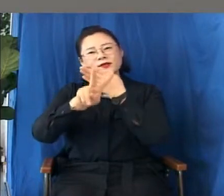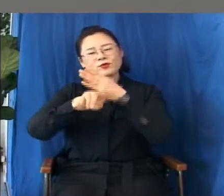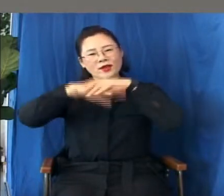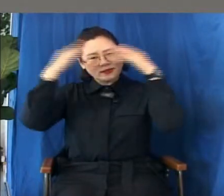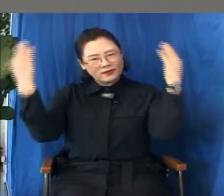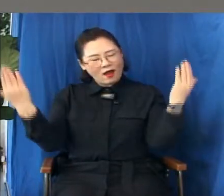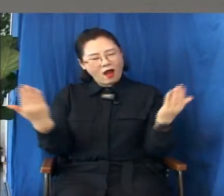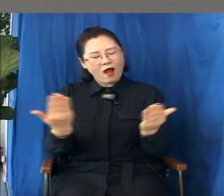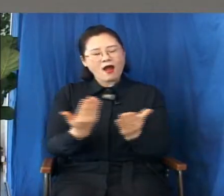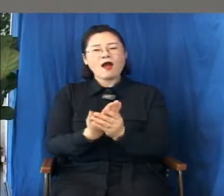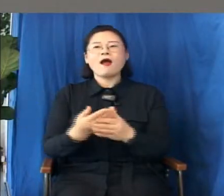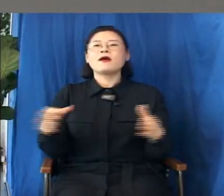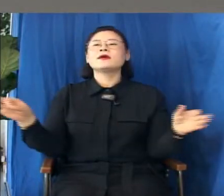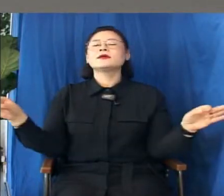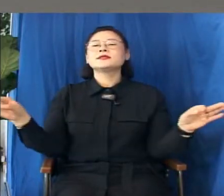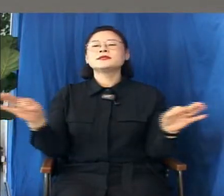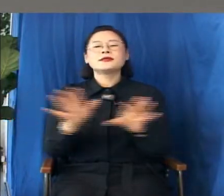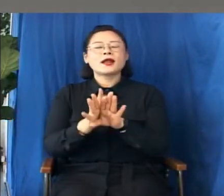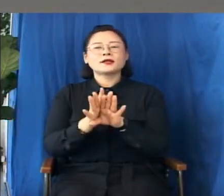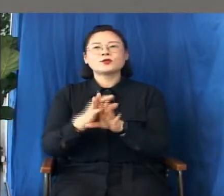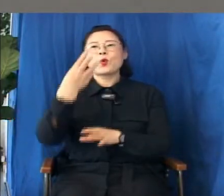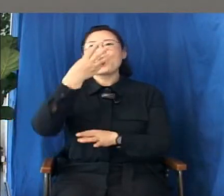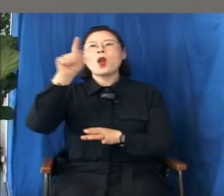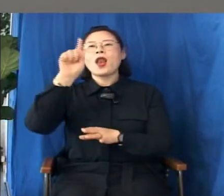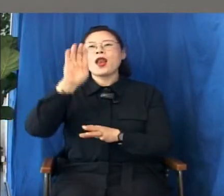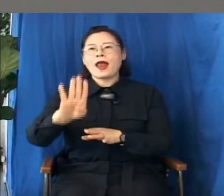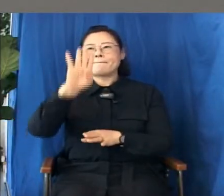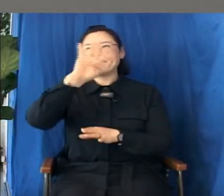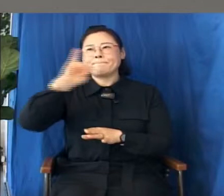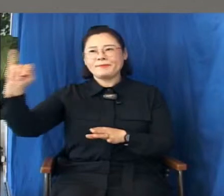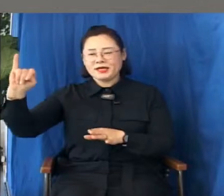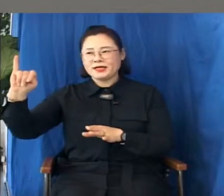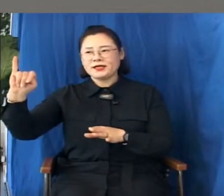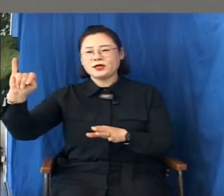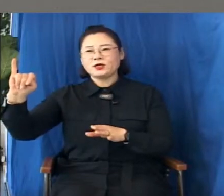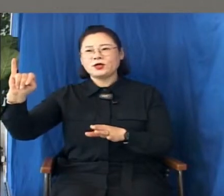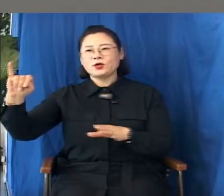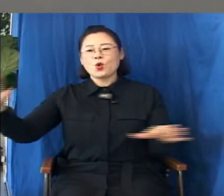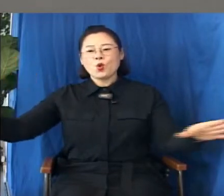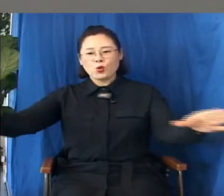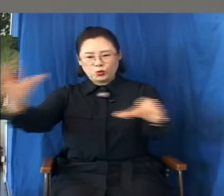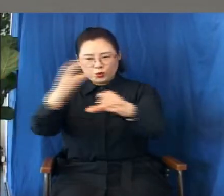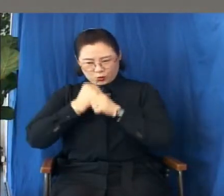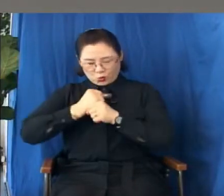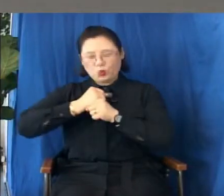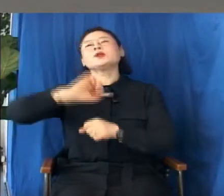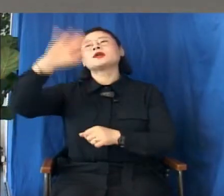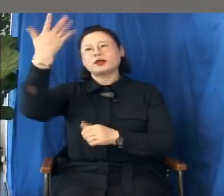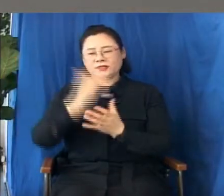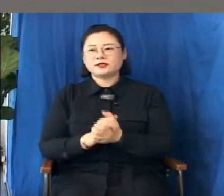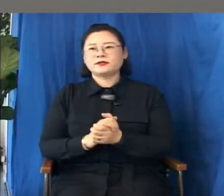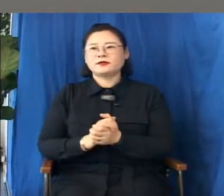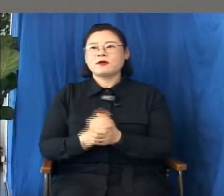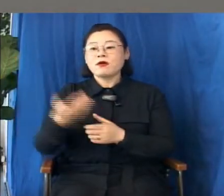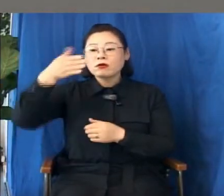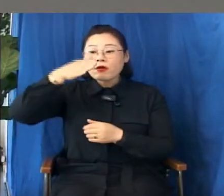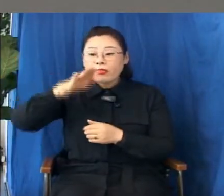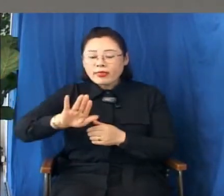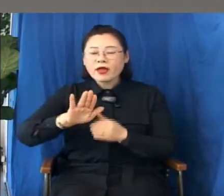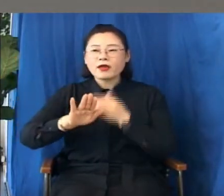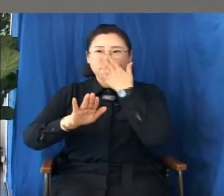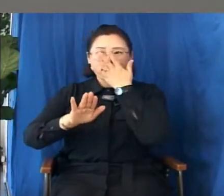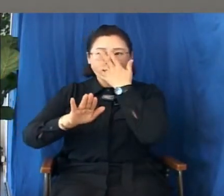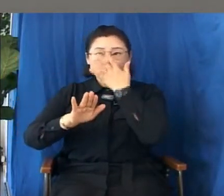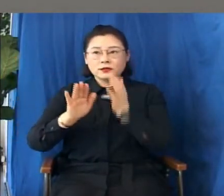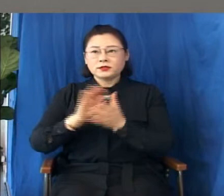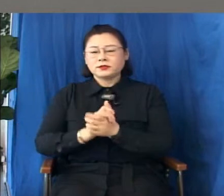사라지고 그냥 랍비로 통칭됐습니다. 랍비라고 하자 그냥 다. 그런데 이